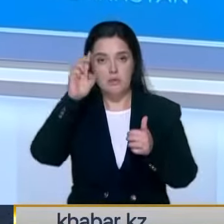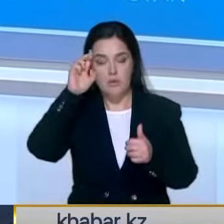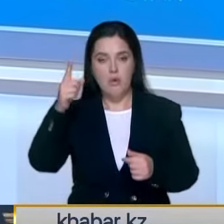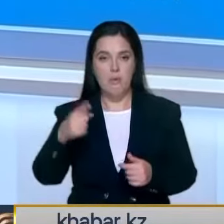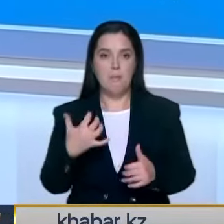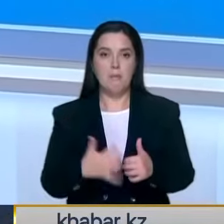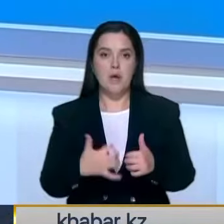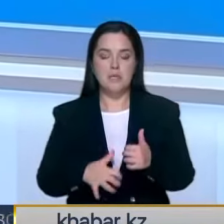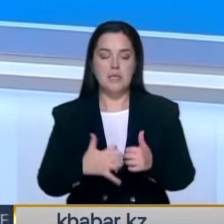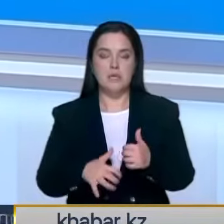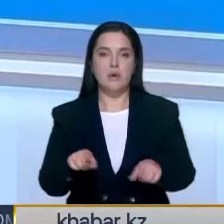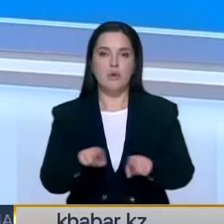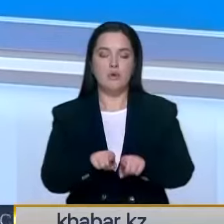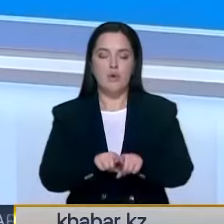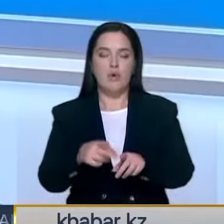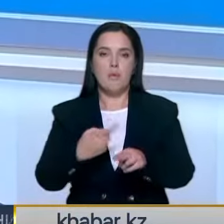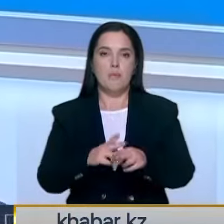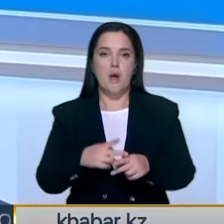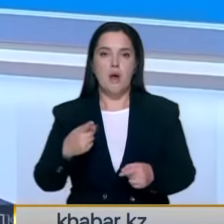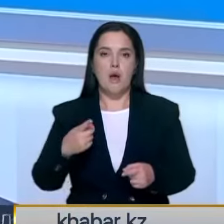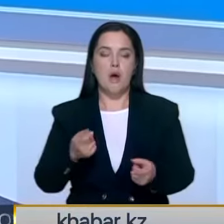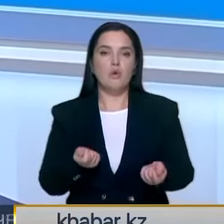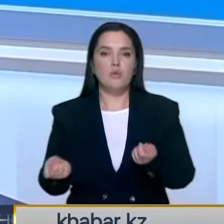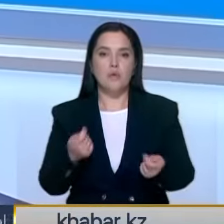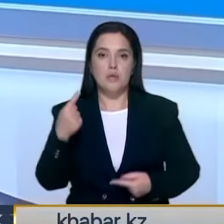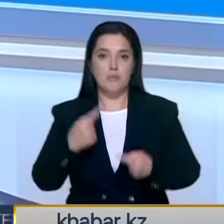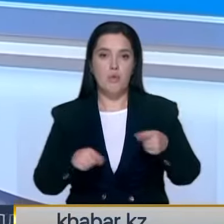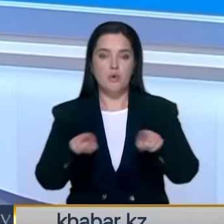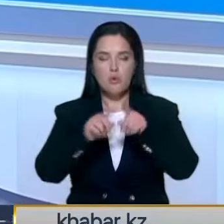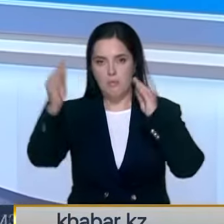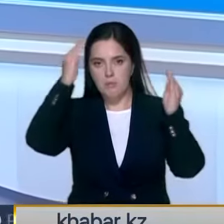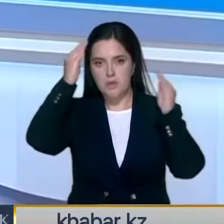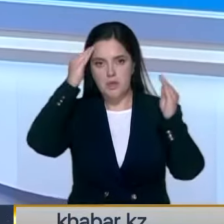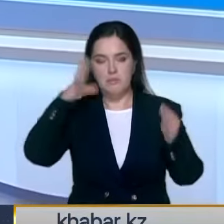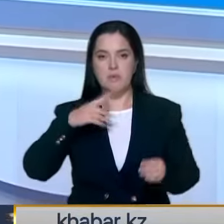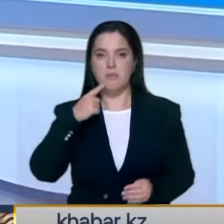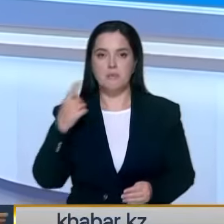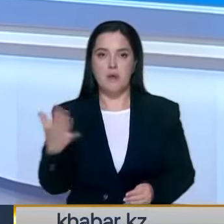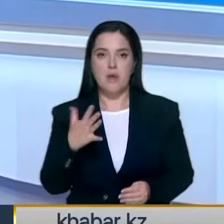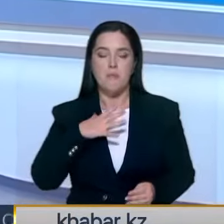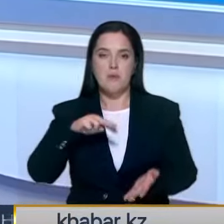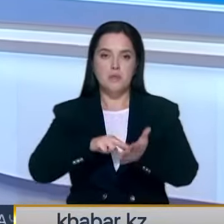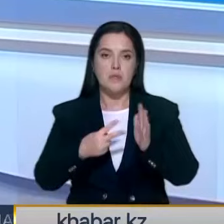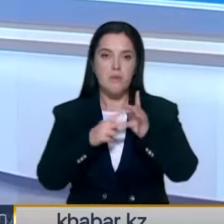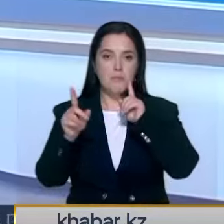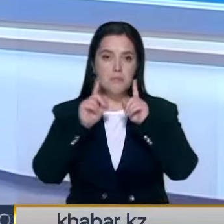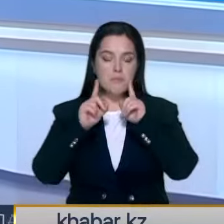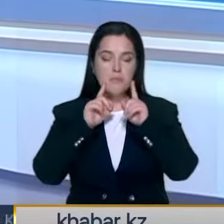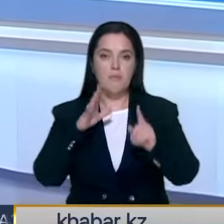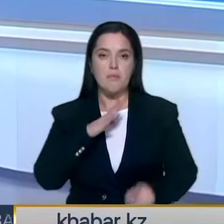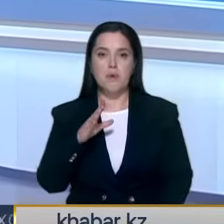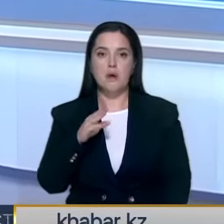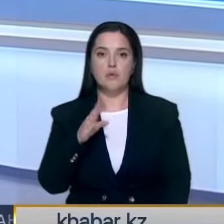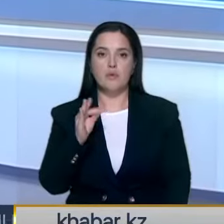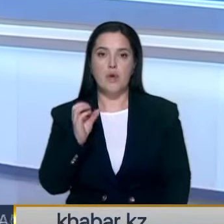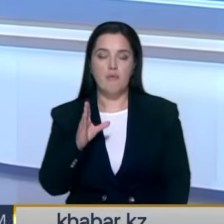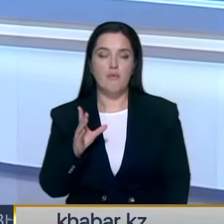регулировании таких споров такое мнение высказал сегодня президент Касым жумар Тукаев выступая На пленарном заседании Астана Фин тан форум о